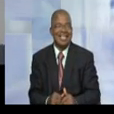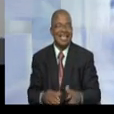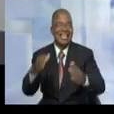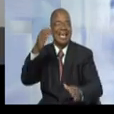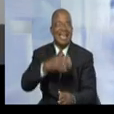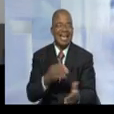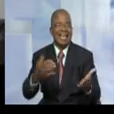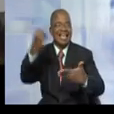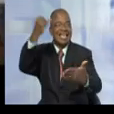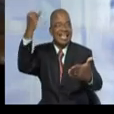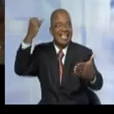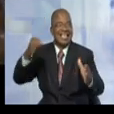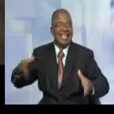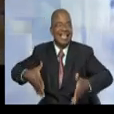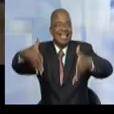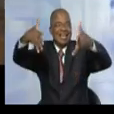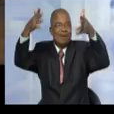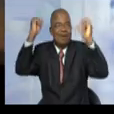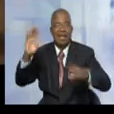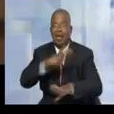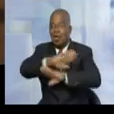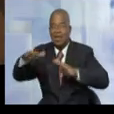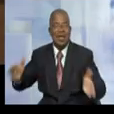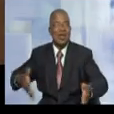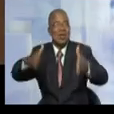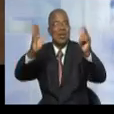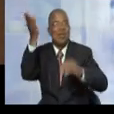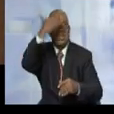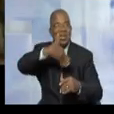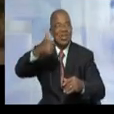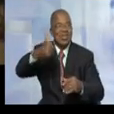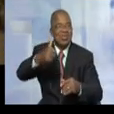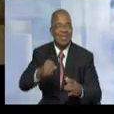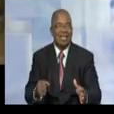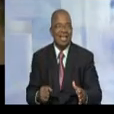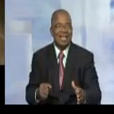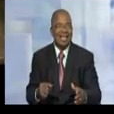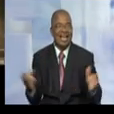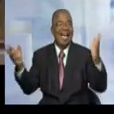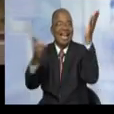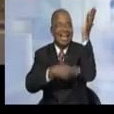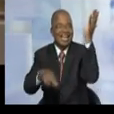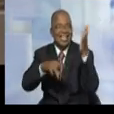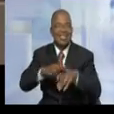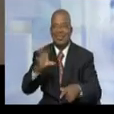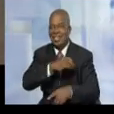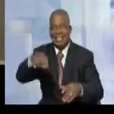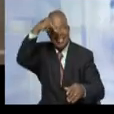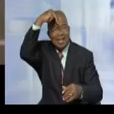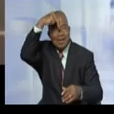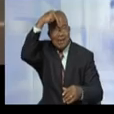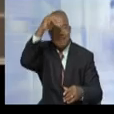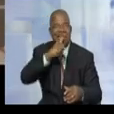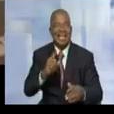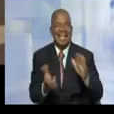l'entrée, une orpailleuse, symbole de la promotion de la femme, symbole de richesse, et à la sortie de Boisflay, le Djelalou Zaouli. Une danse